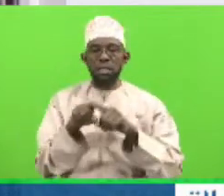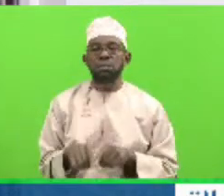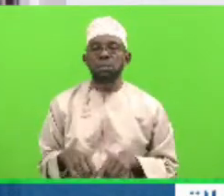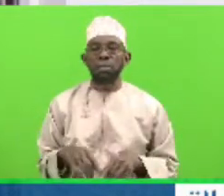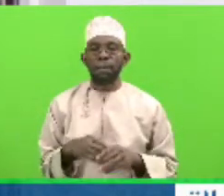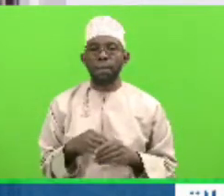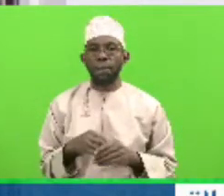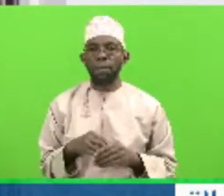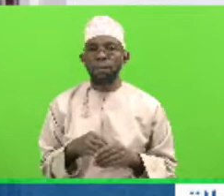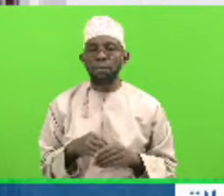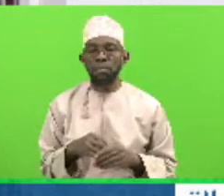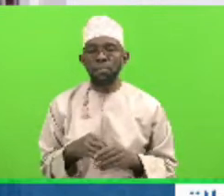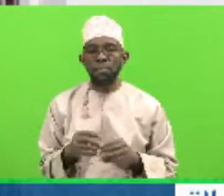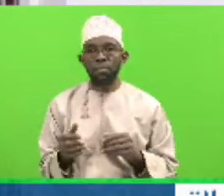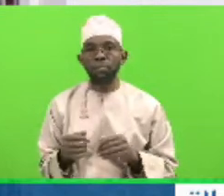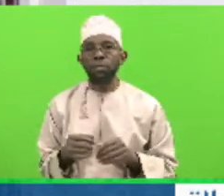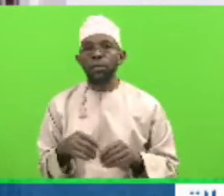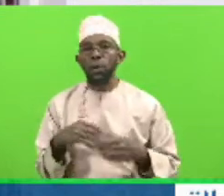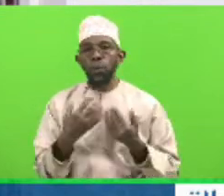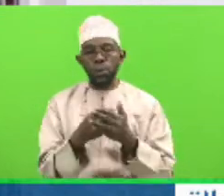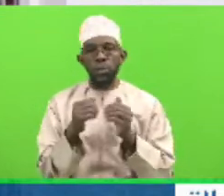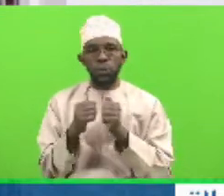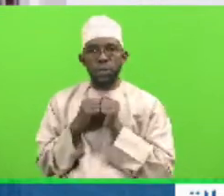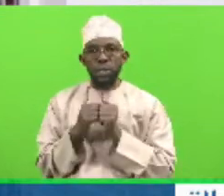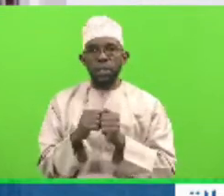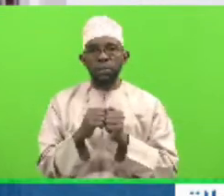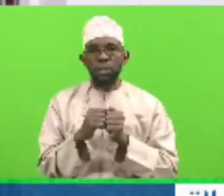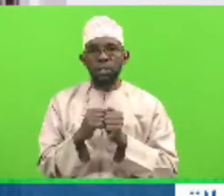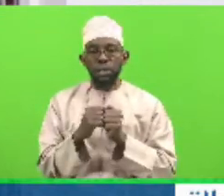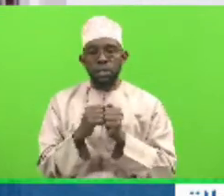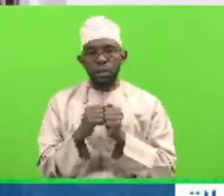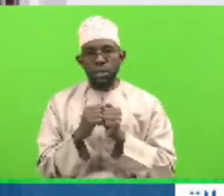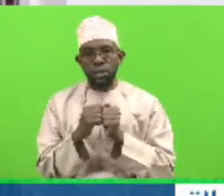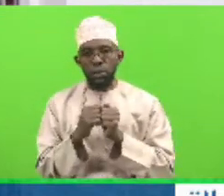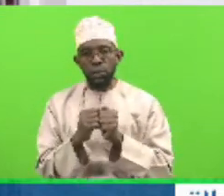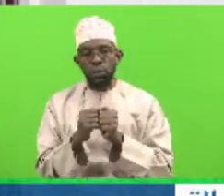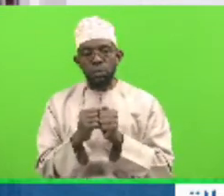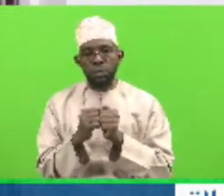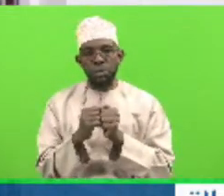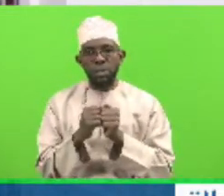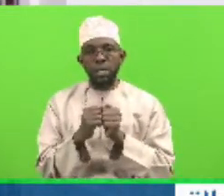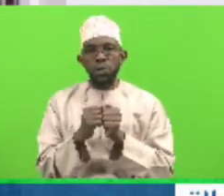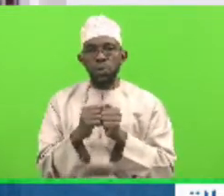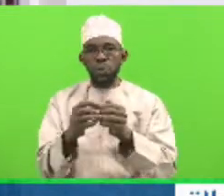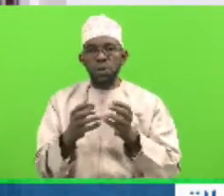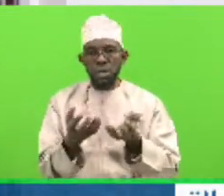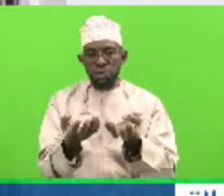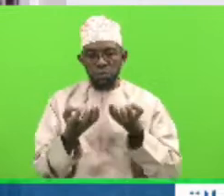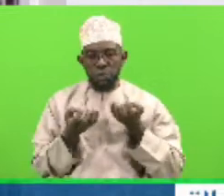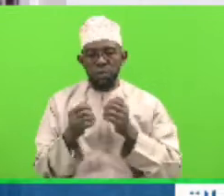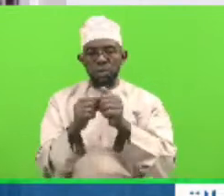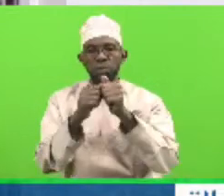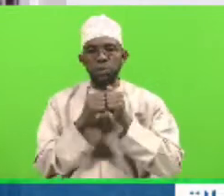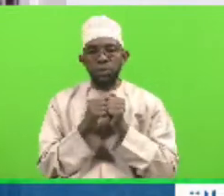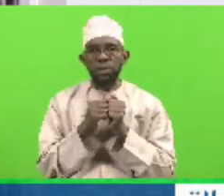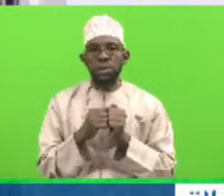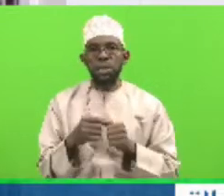صوره وأشكاله وأنواعه، وتوعد عليه بأشد العقوبات.